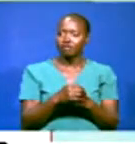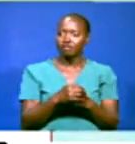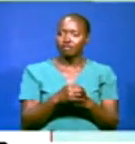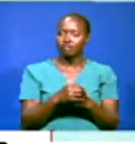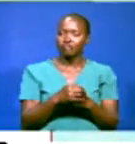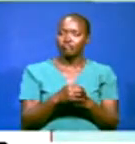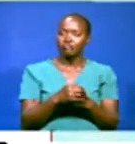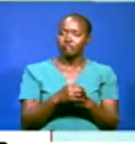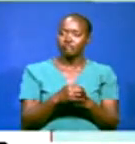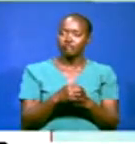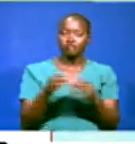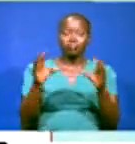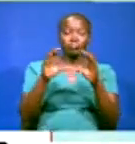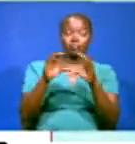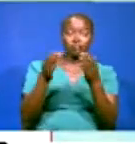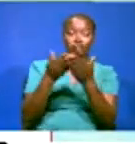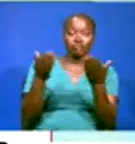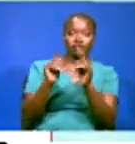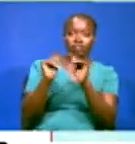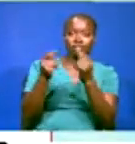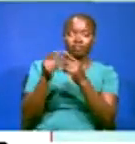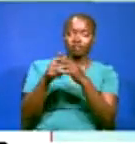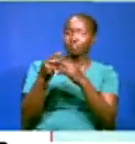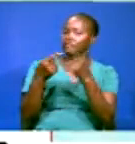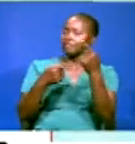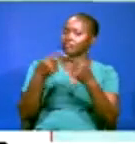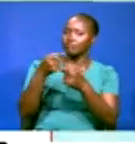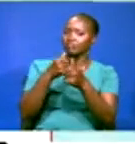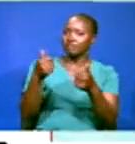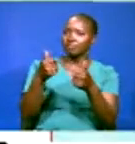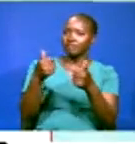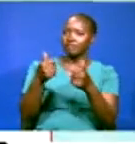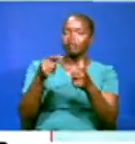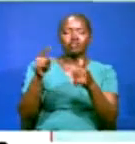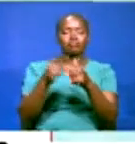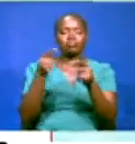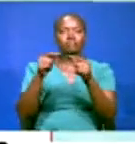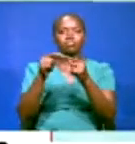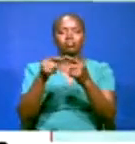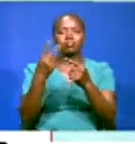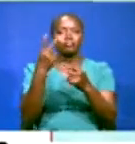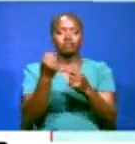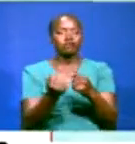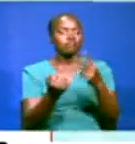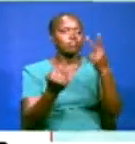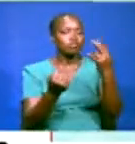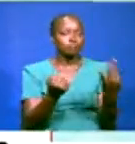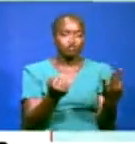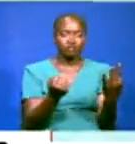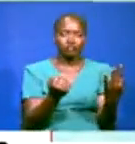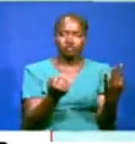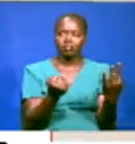Kikosi cha kocha Sami Kirongo kilianza vyema mechi hiyo huku kikinyakua seti ya kwanza alama 25-23.